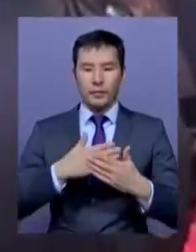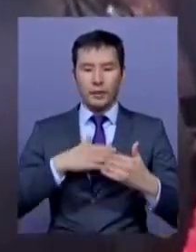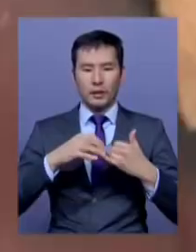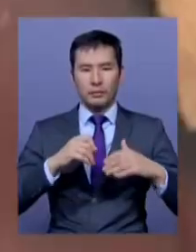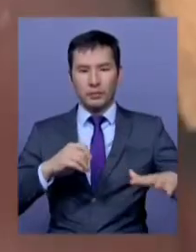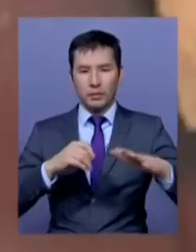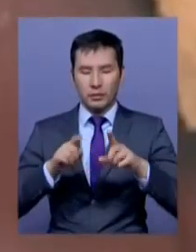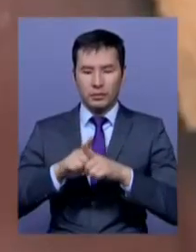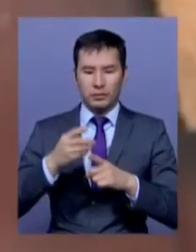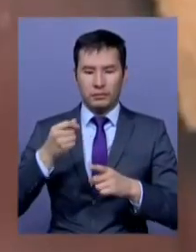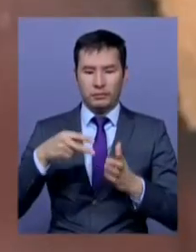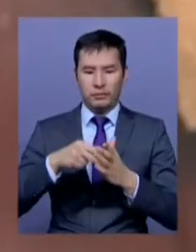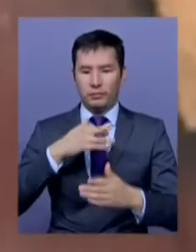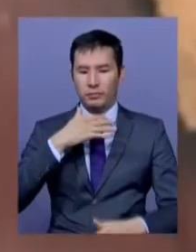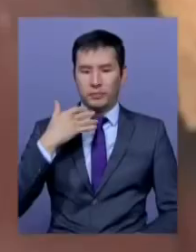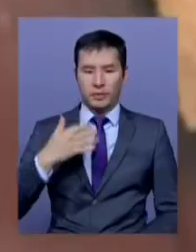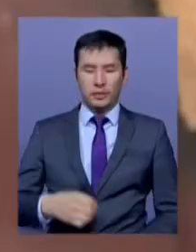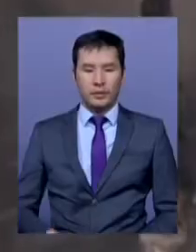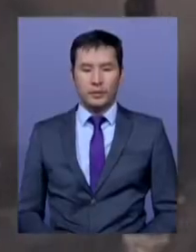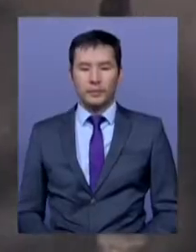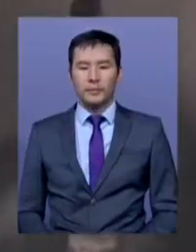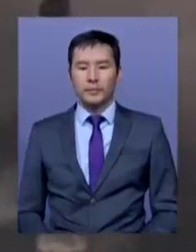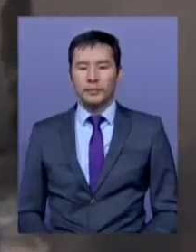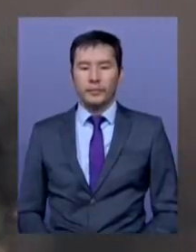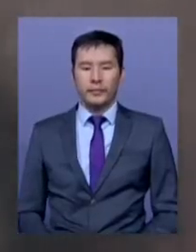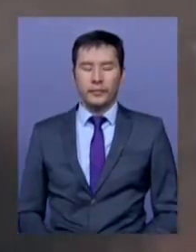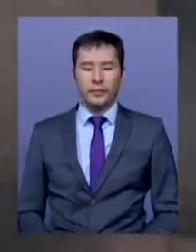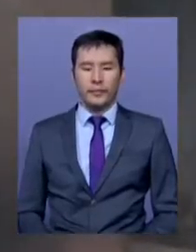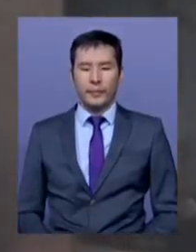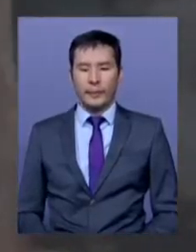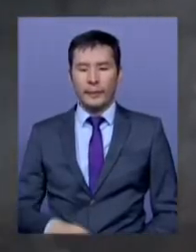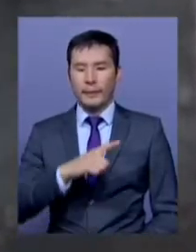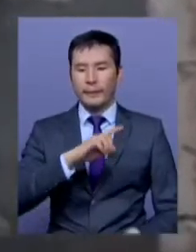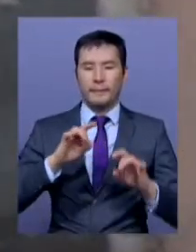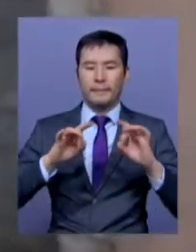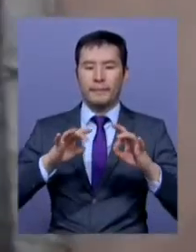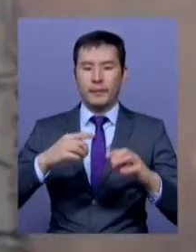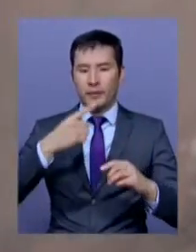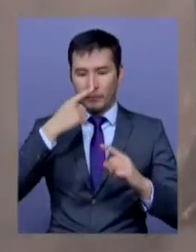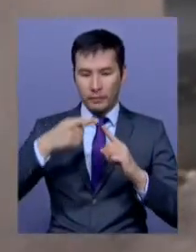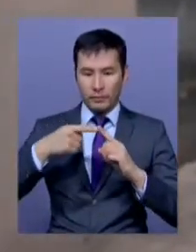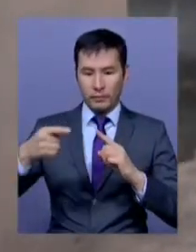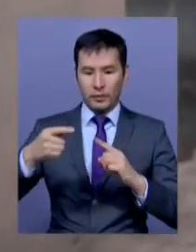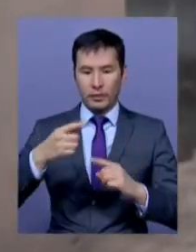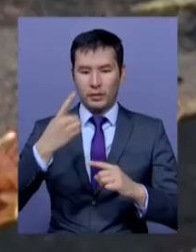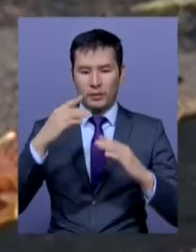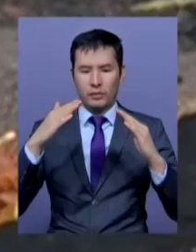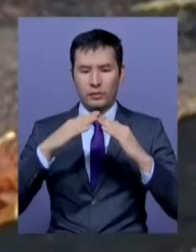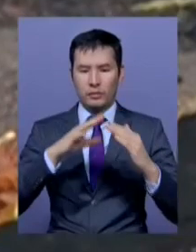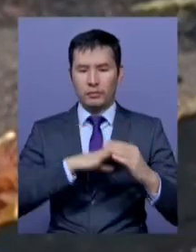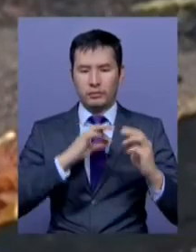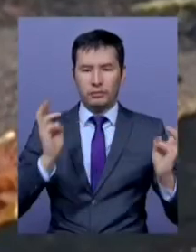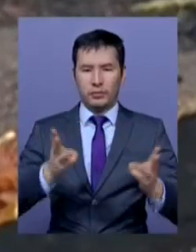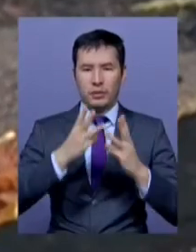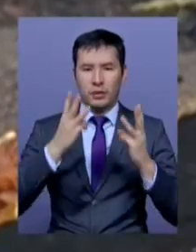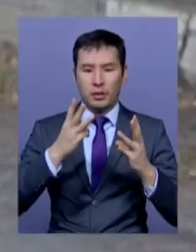елемейді. Өздерін аралда тұратындай сезінетін тұрғындардың айтуы бойынша жақында тұрғын үйдің бірін жалын шарпығанда өрт